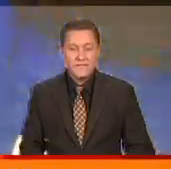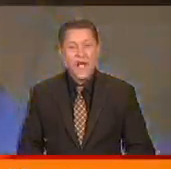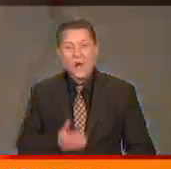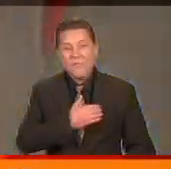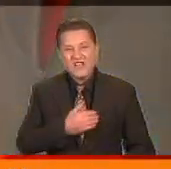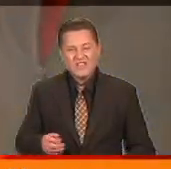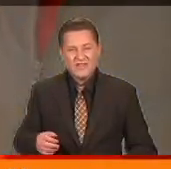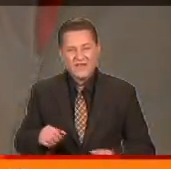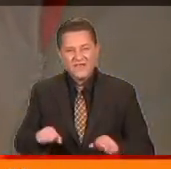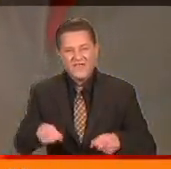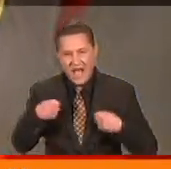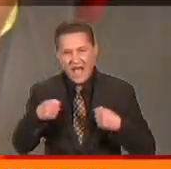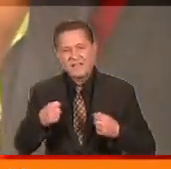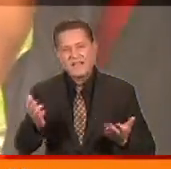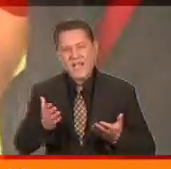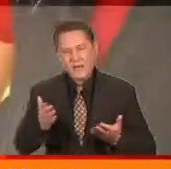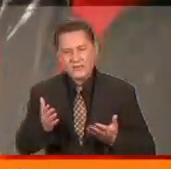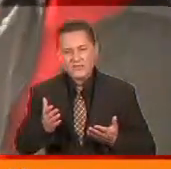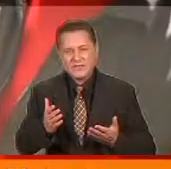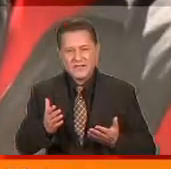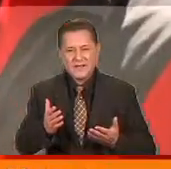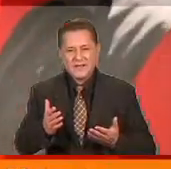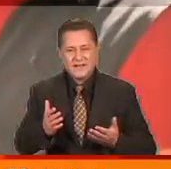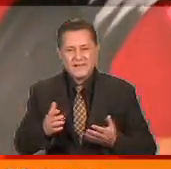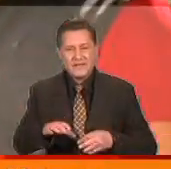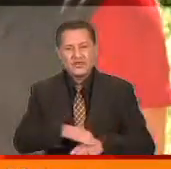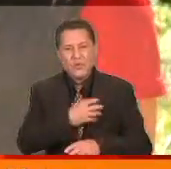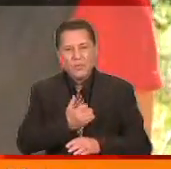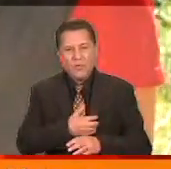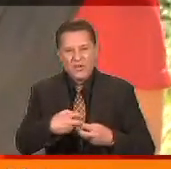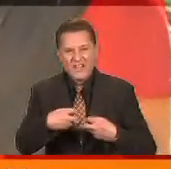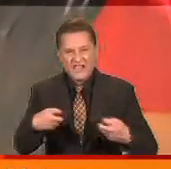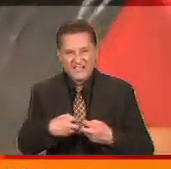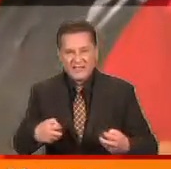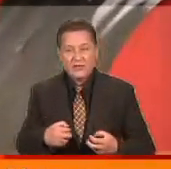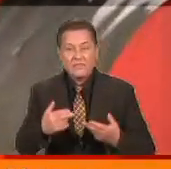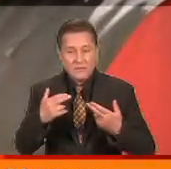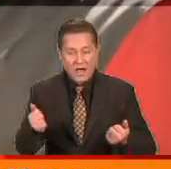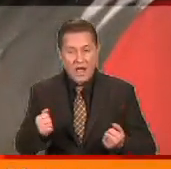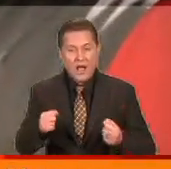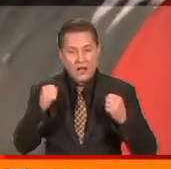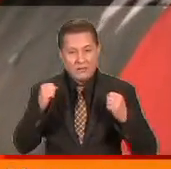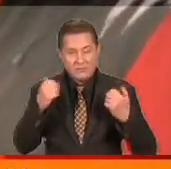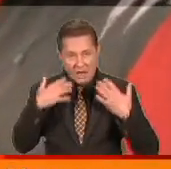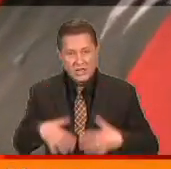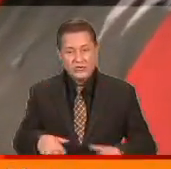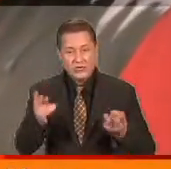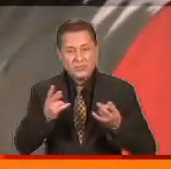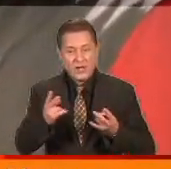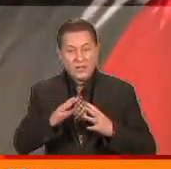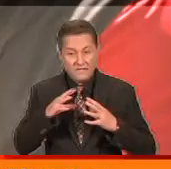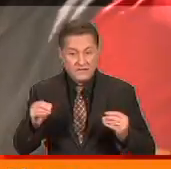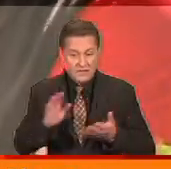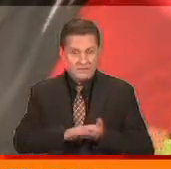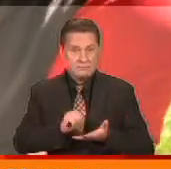бажано вдягати якусь таку, навіть не знаю, чоботи якісь резинові, так? Так, костюм треба. Ну все.